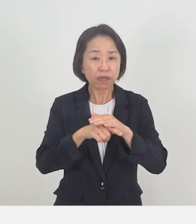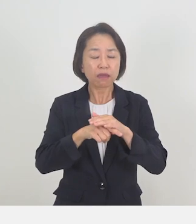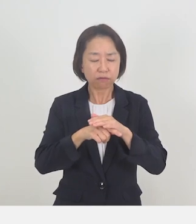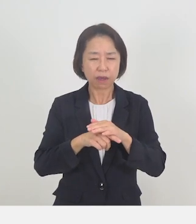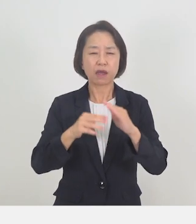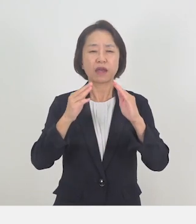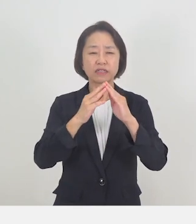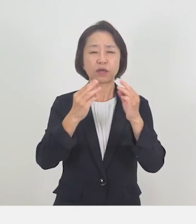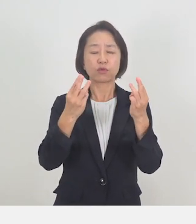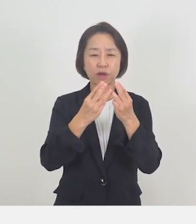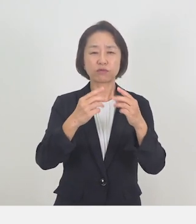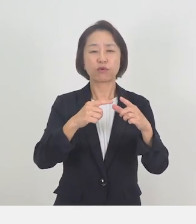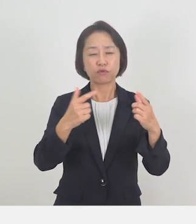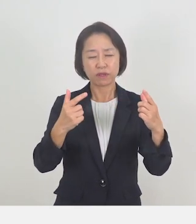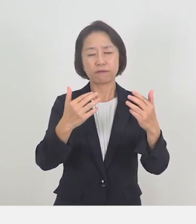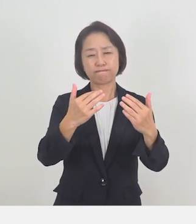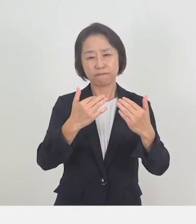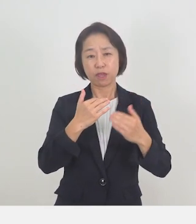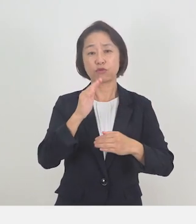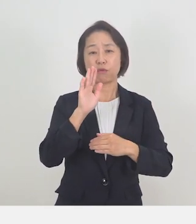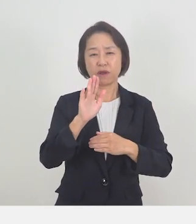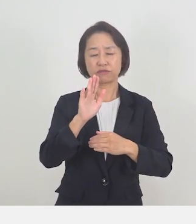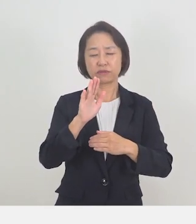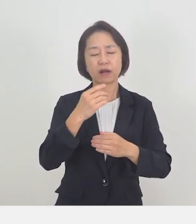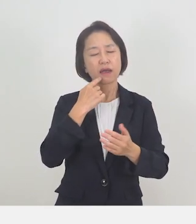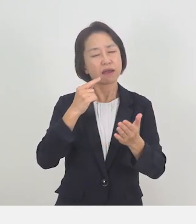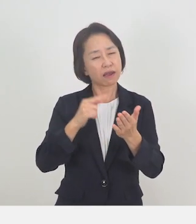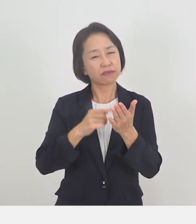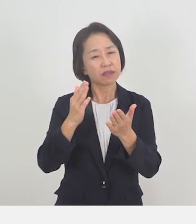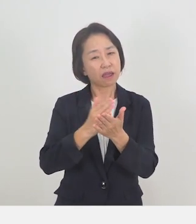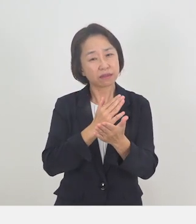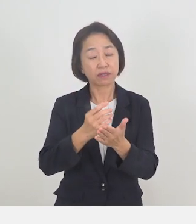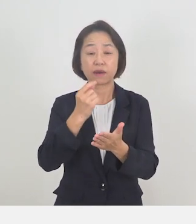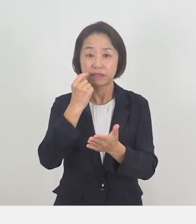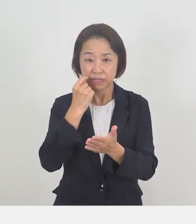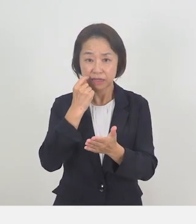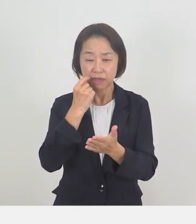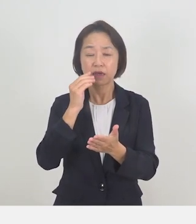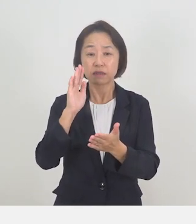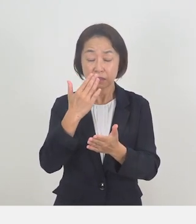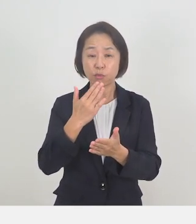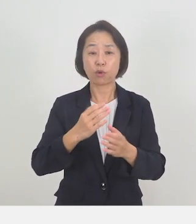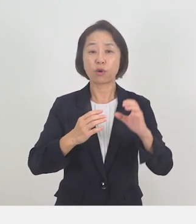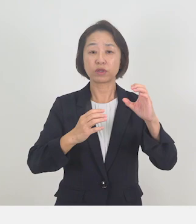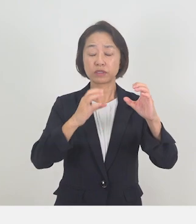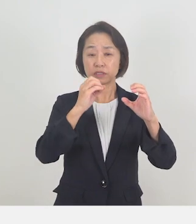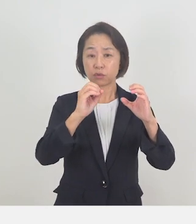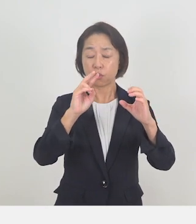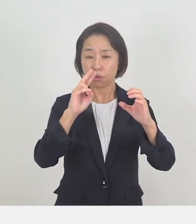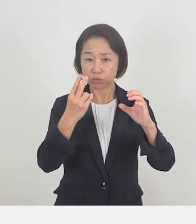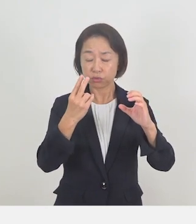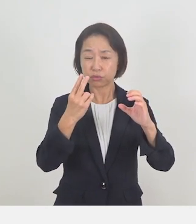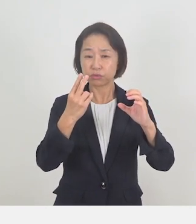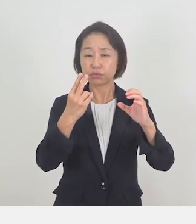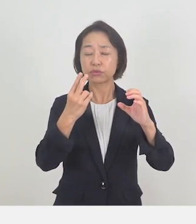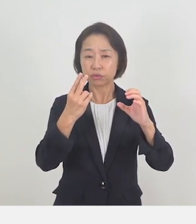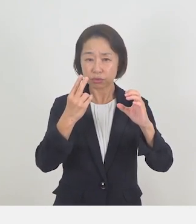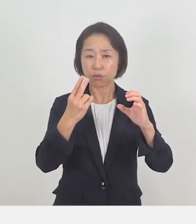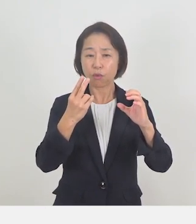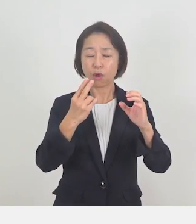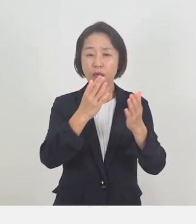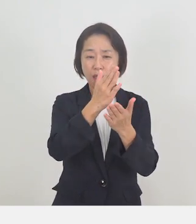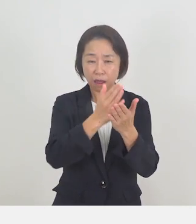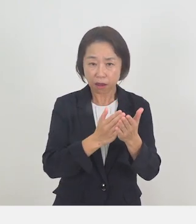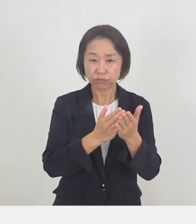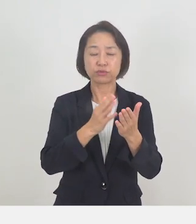増加等も大きく影響しているので難しい面もあるのですがカーボンハーフ0Mミッション東京の目標を考える